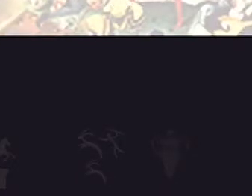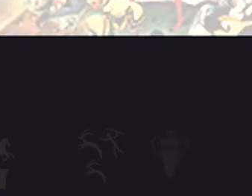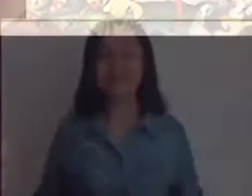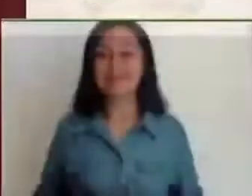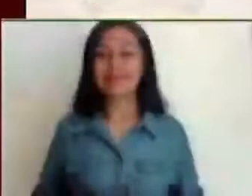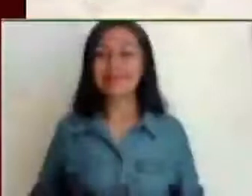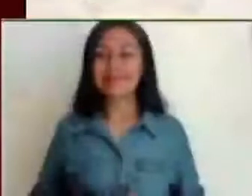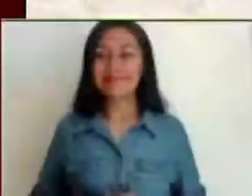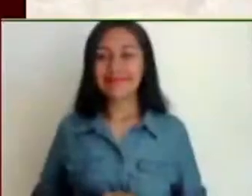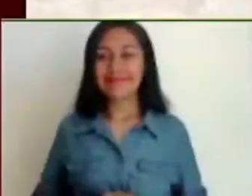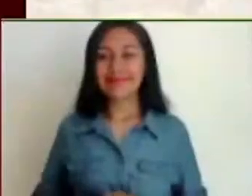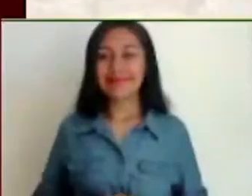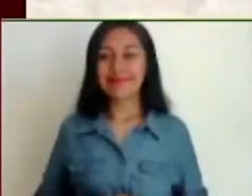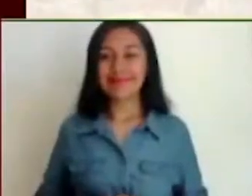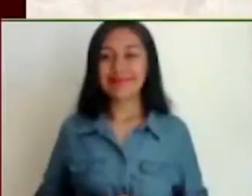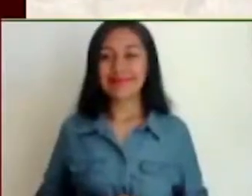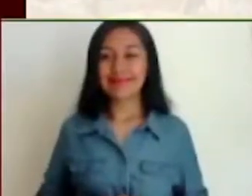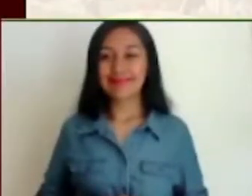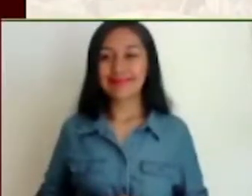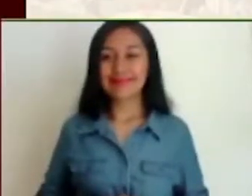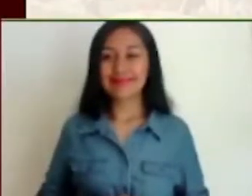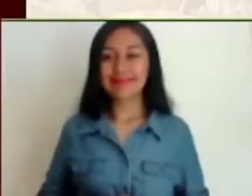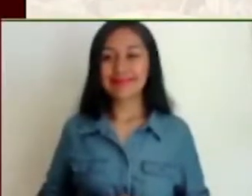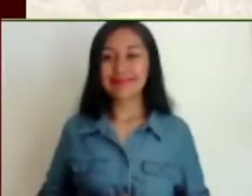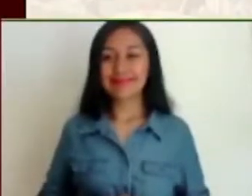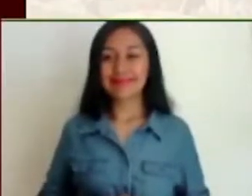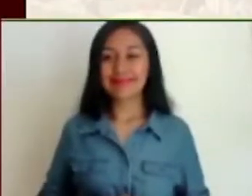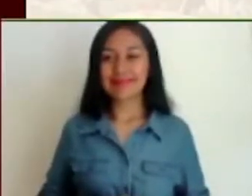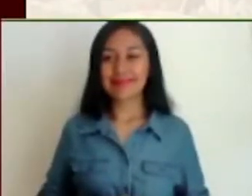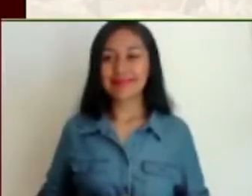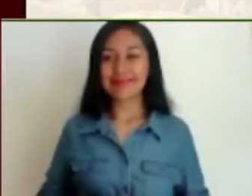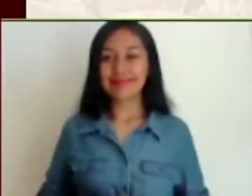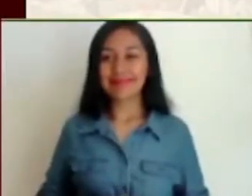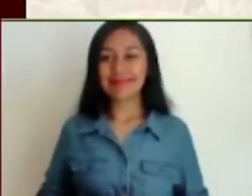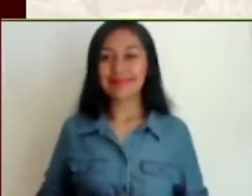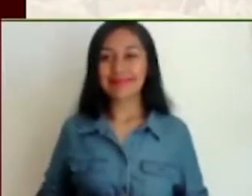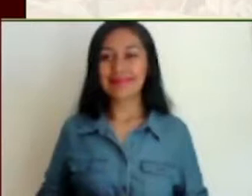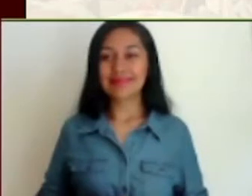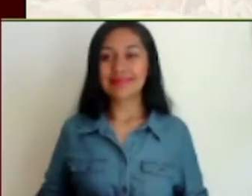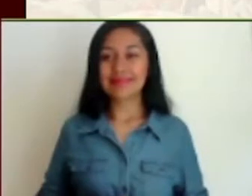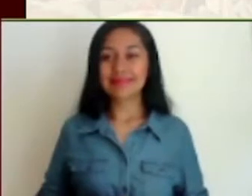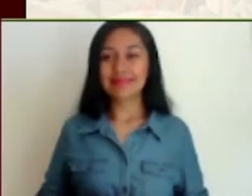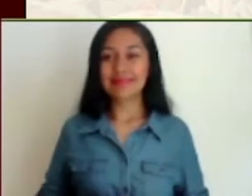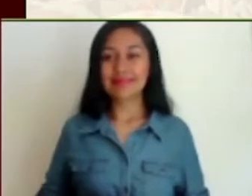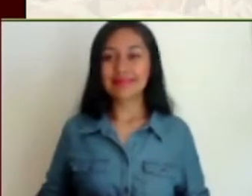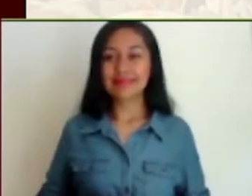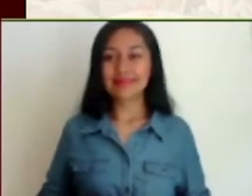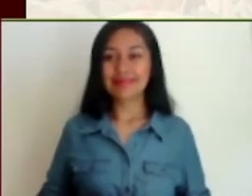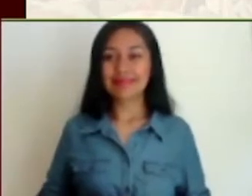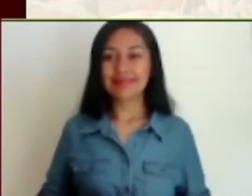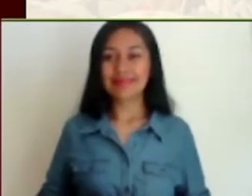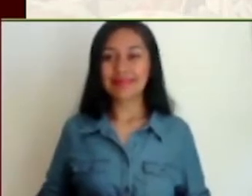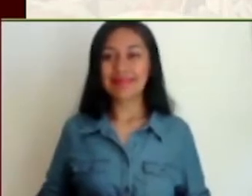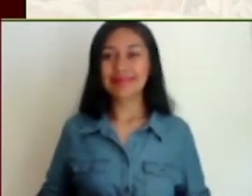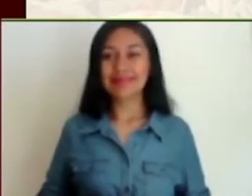questa scritta tuttora leggibile nell'ingresso della Scuola Grande della Carità di Venezia, che è la chiesa che